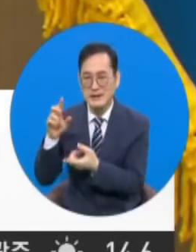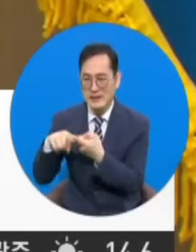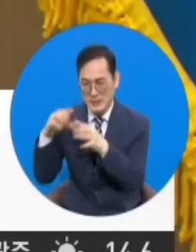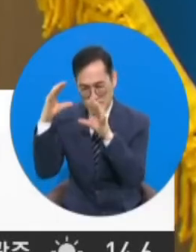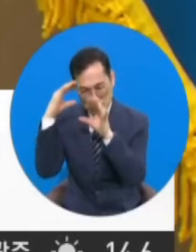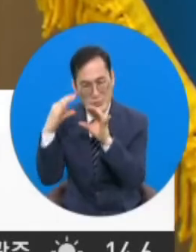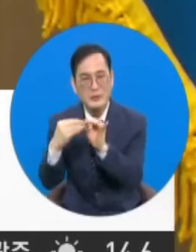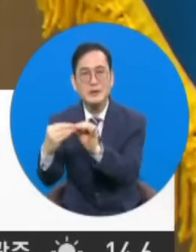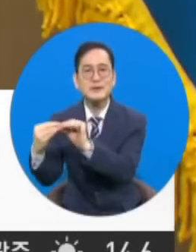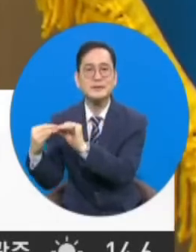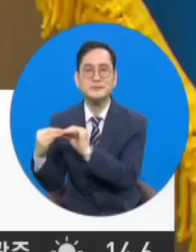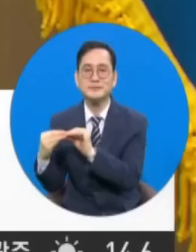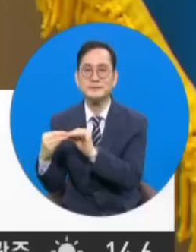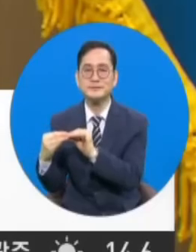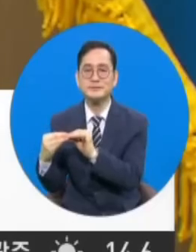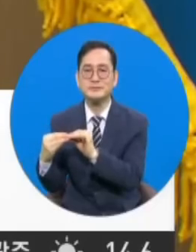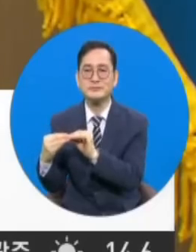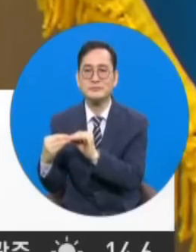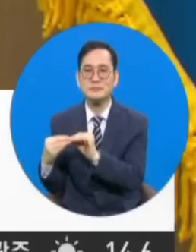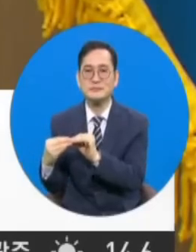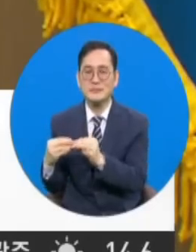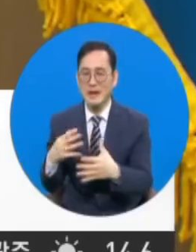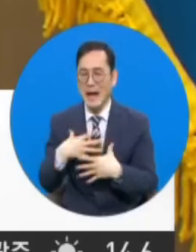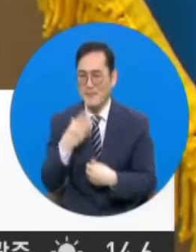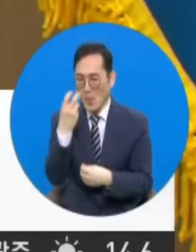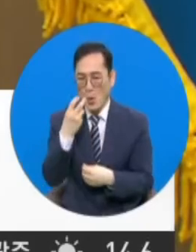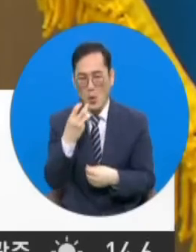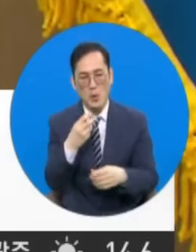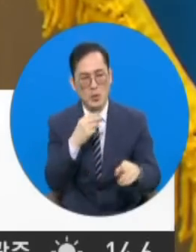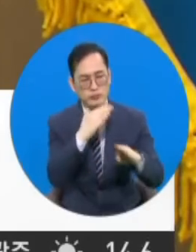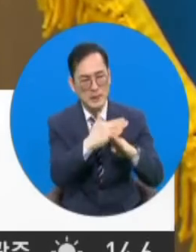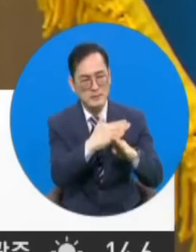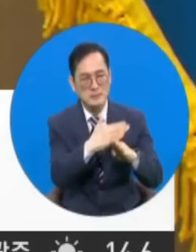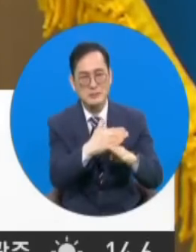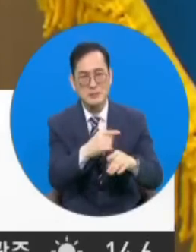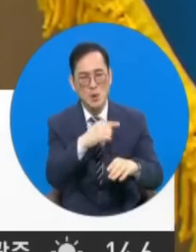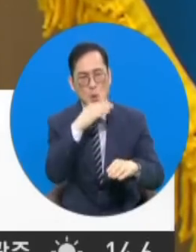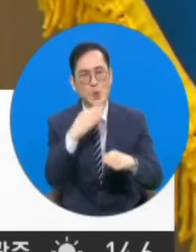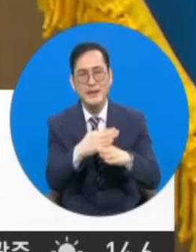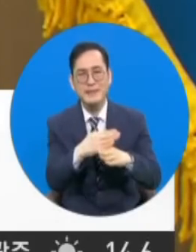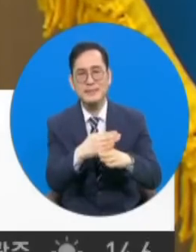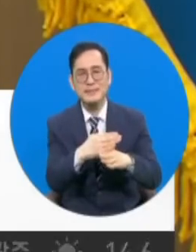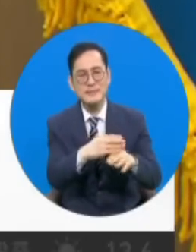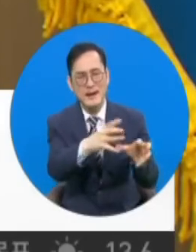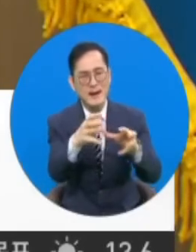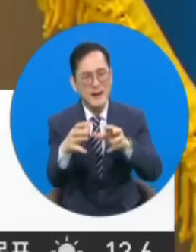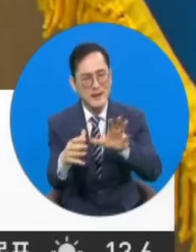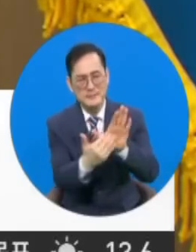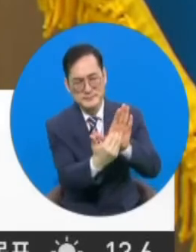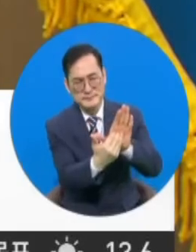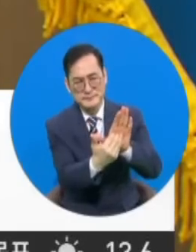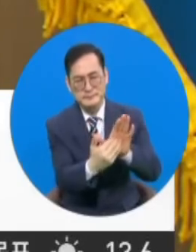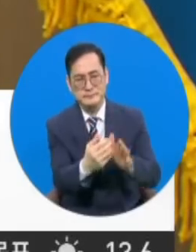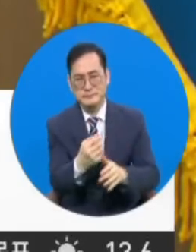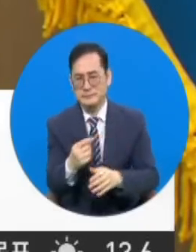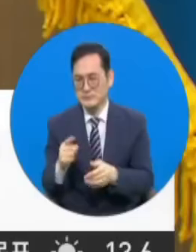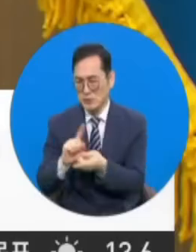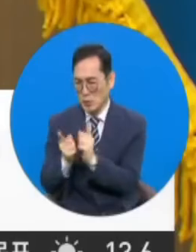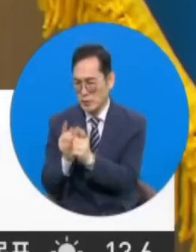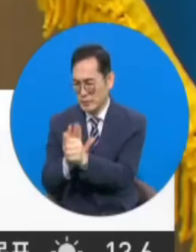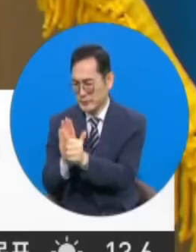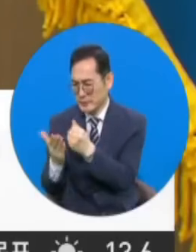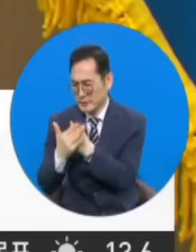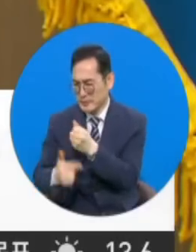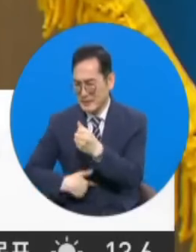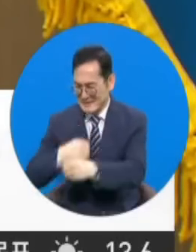지역 안보에서 글로벌 안보 상황으로 바뀐 그런 세계 안보에 대한 협력